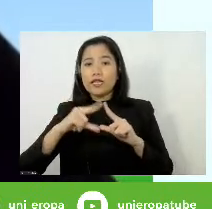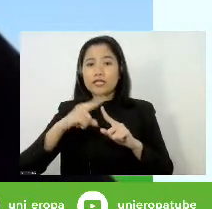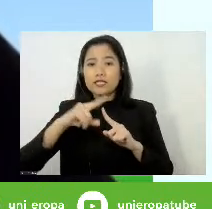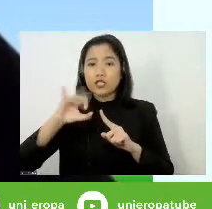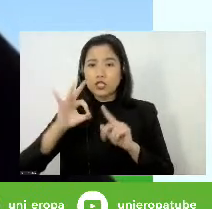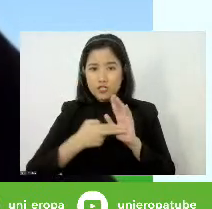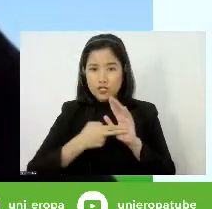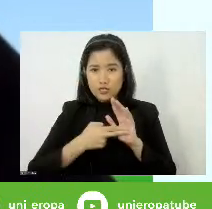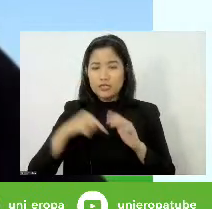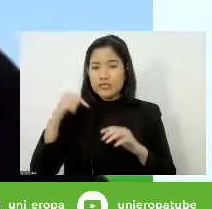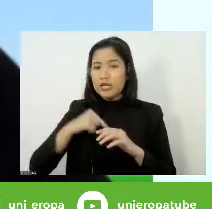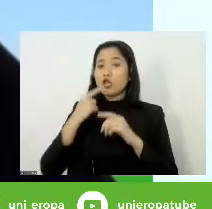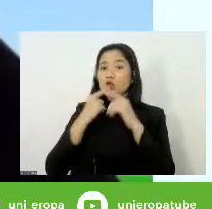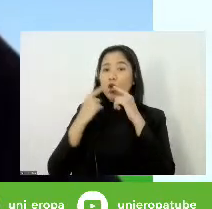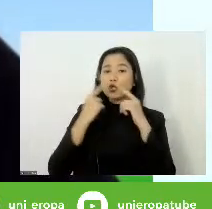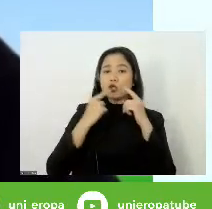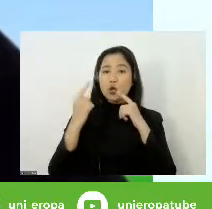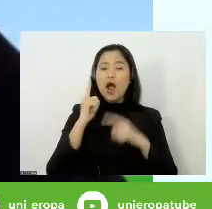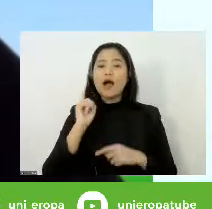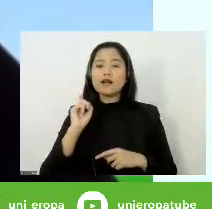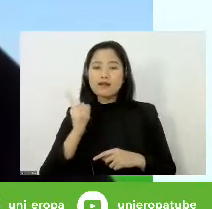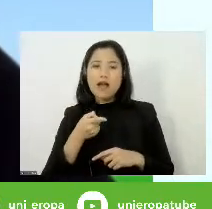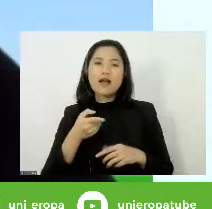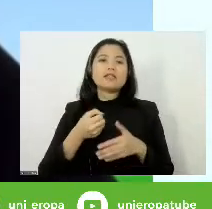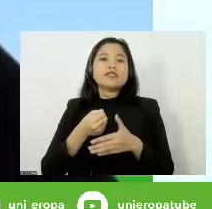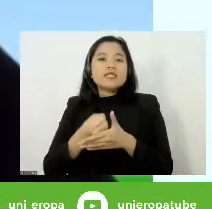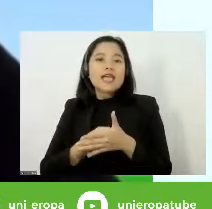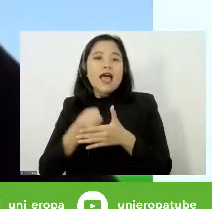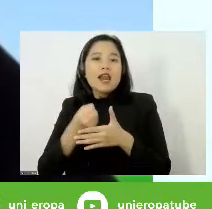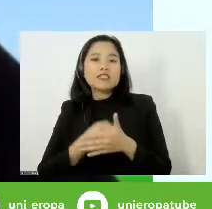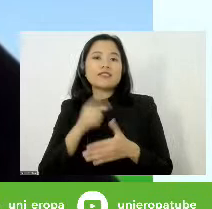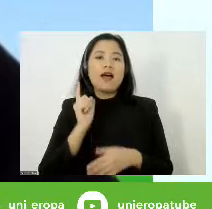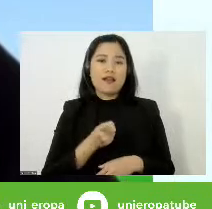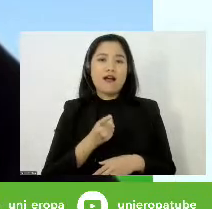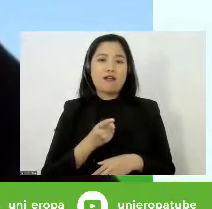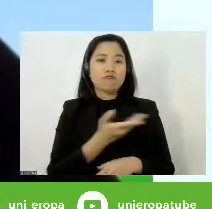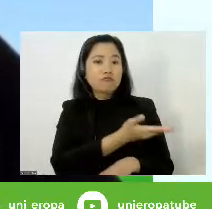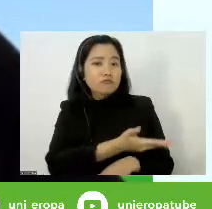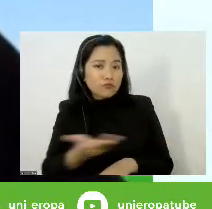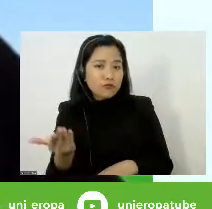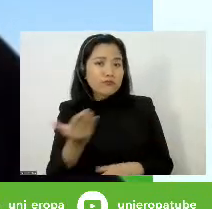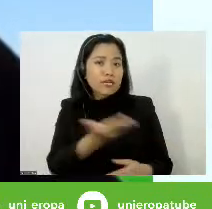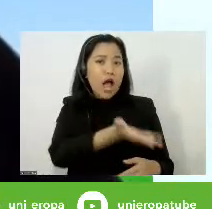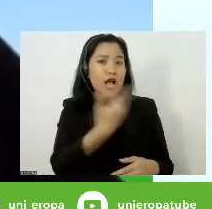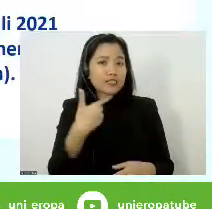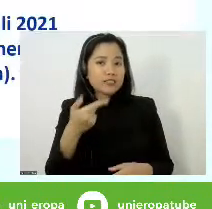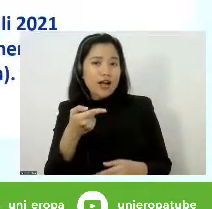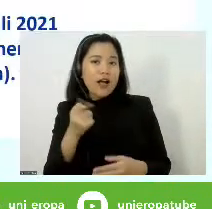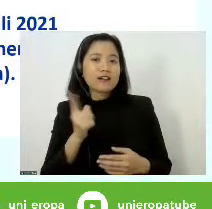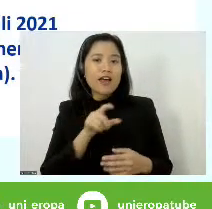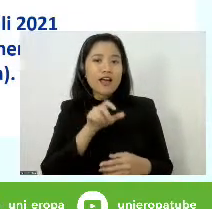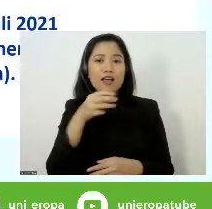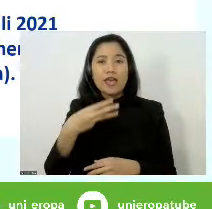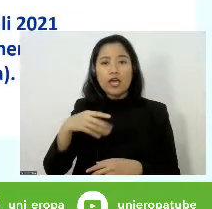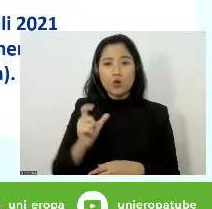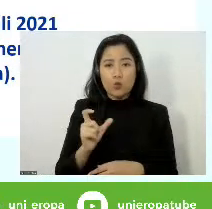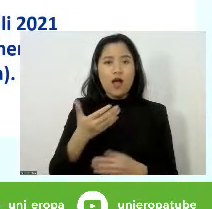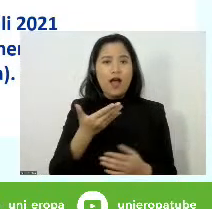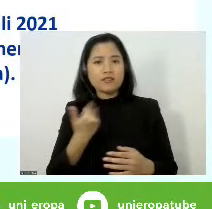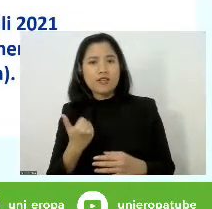dan di sini ada juga challenge temen-temen diajak nih barengan sama Uni Eropa untuk ikutan challenge